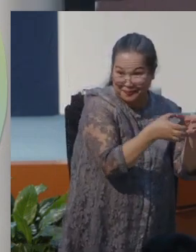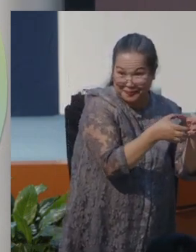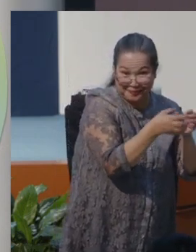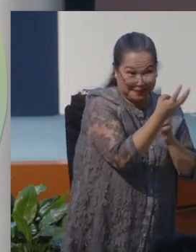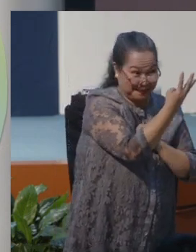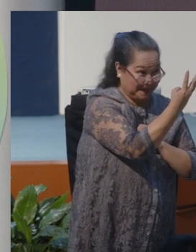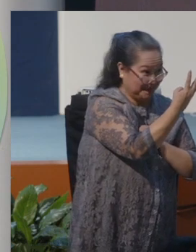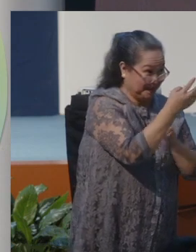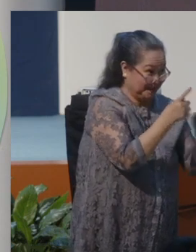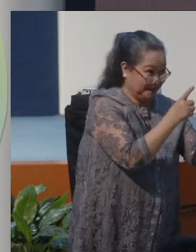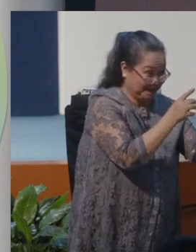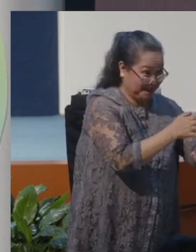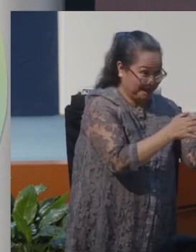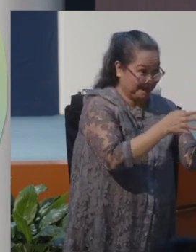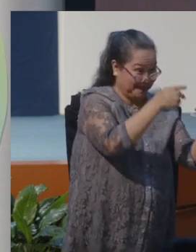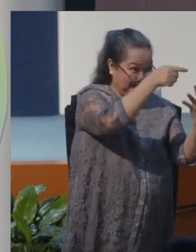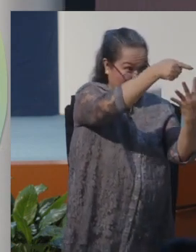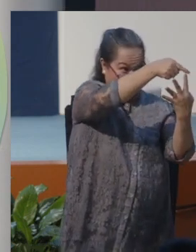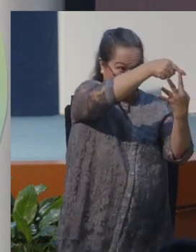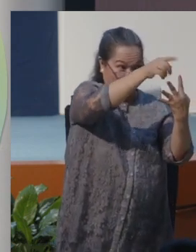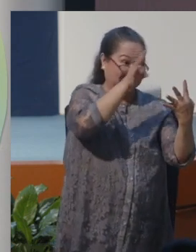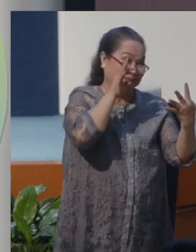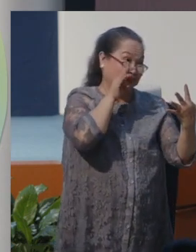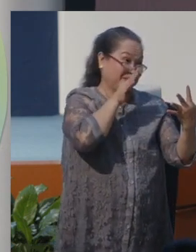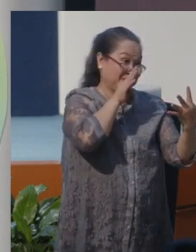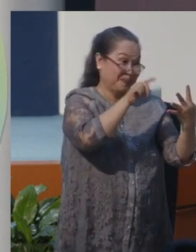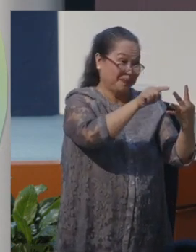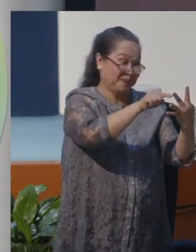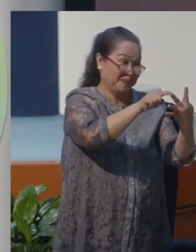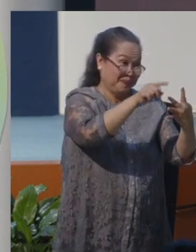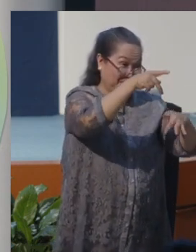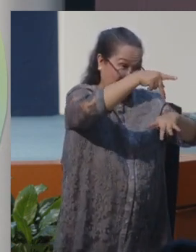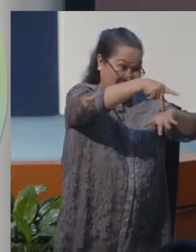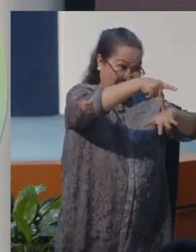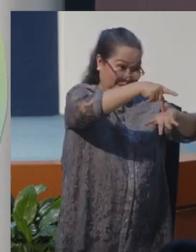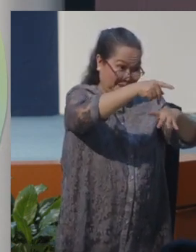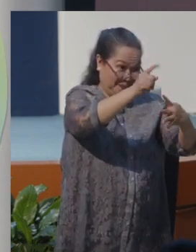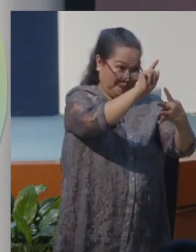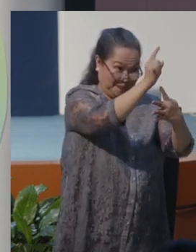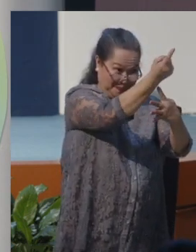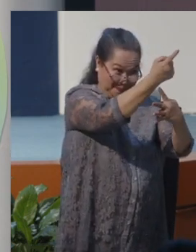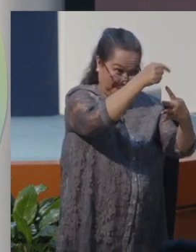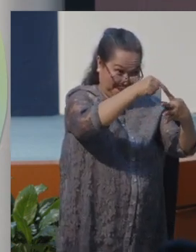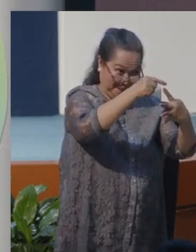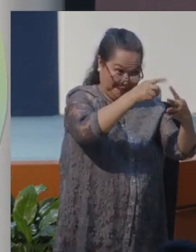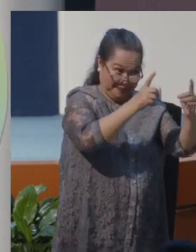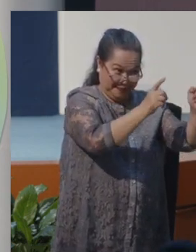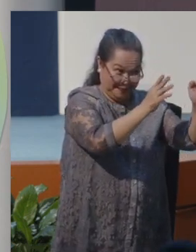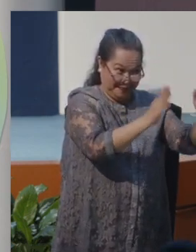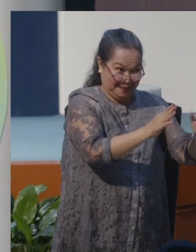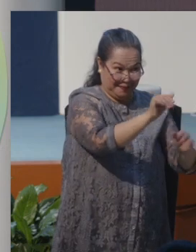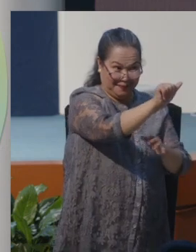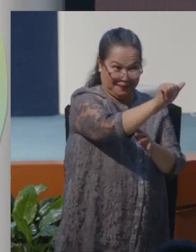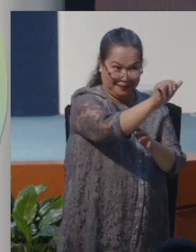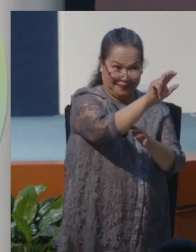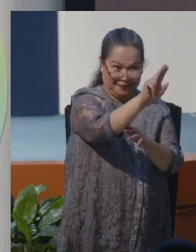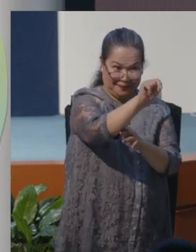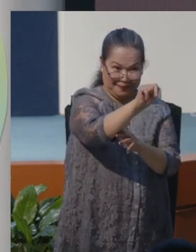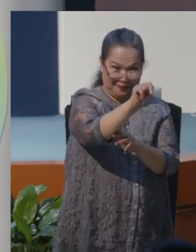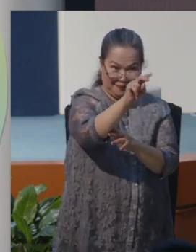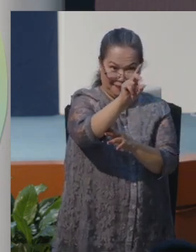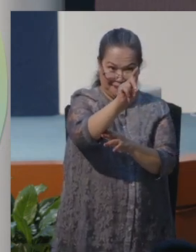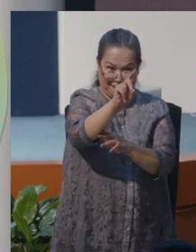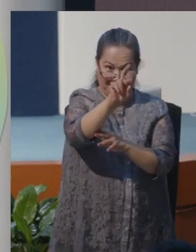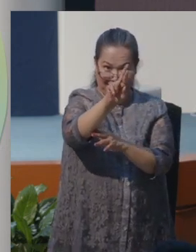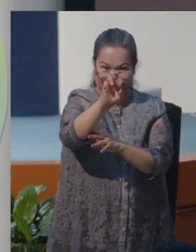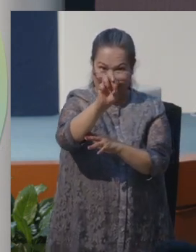No? Si Andrew, ang first disciple. Sabi sa John chapter 1, verse 40. Siya ang kapatid ni Pedro